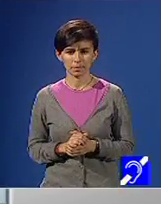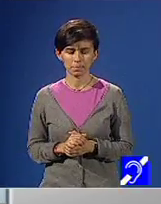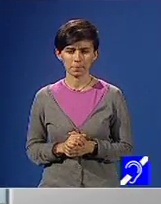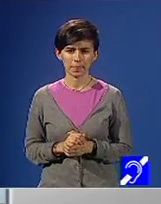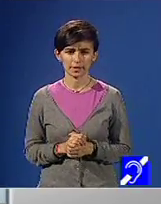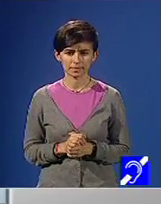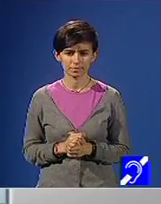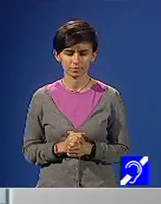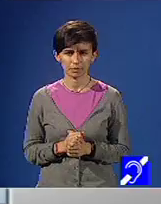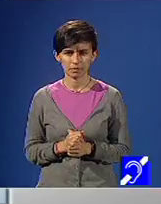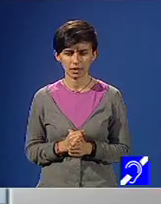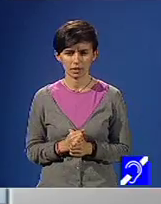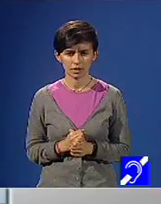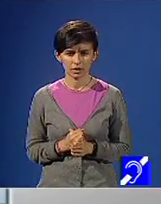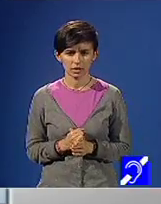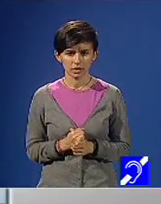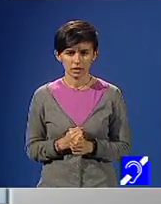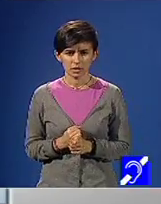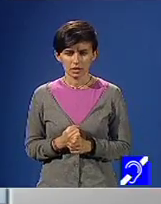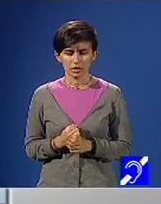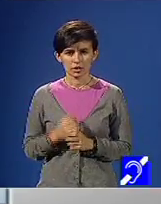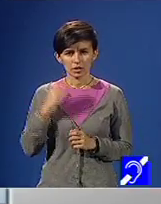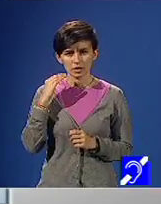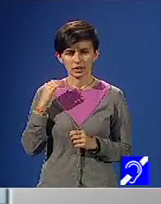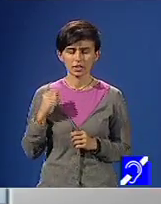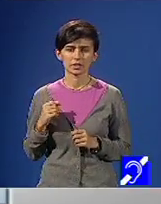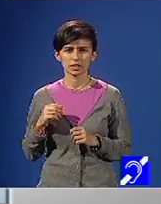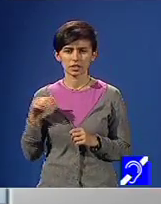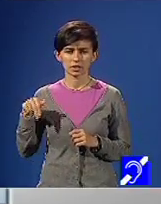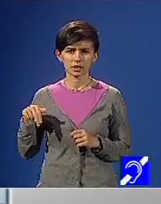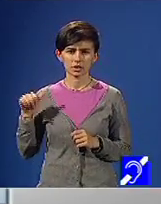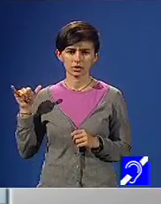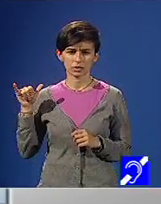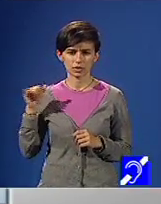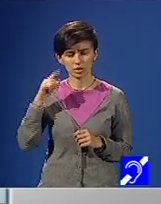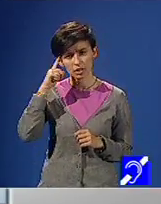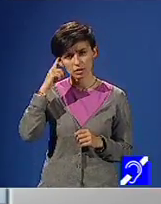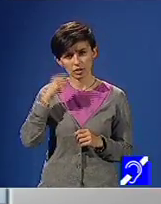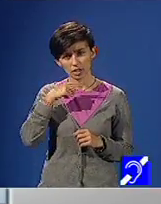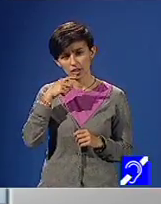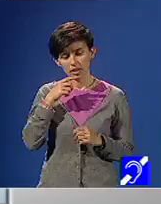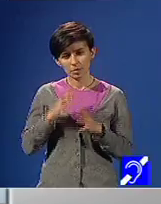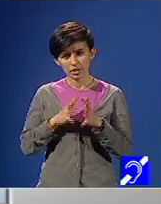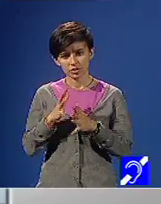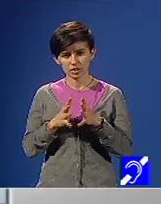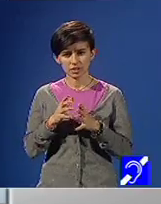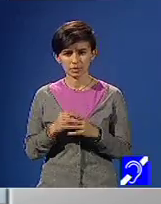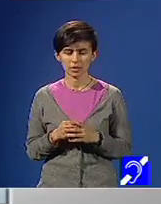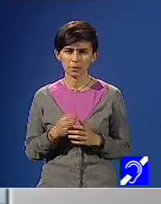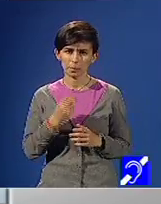din New York știe limbajul femeilor. Astfel, poliții și din oraș vor